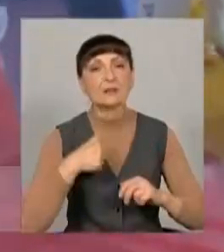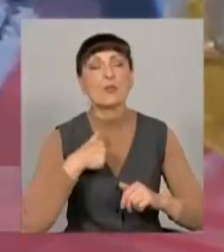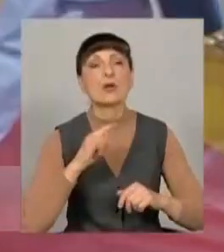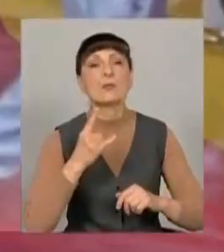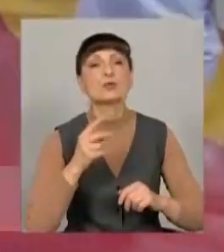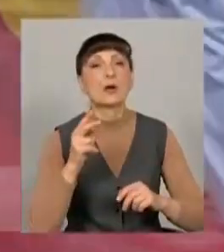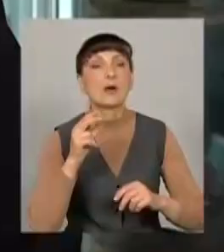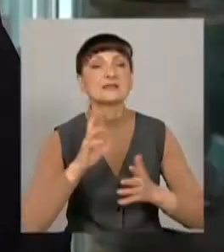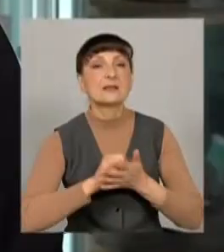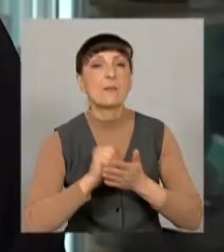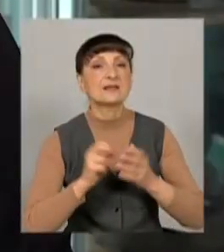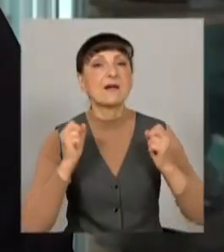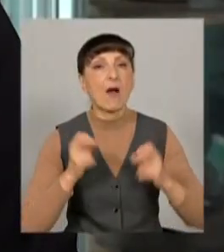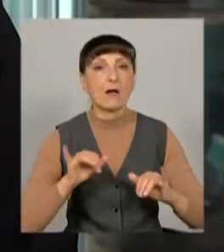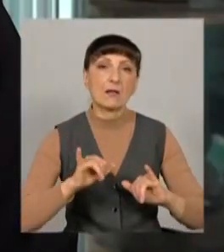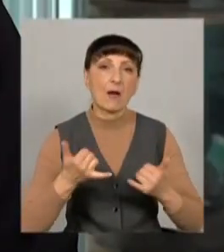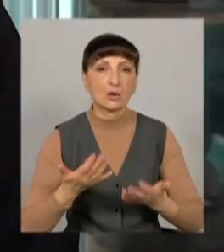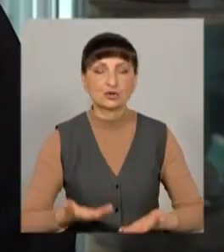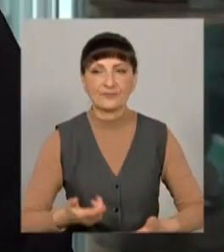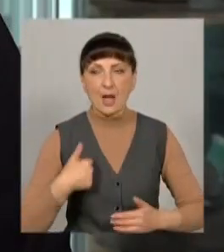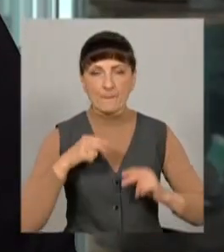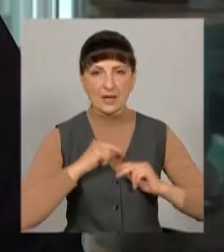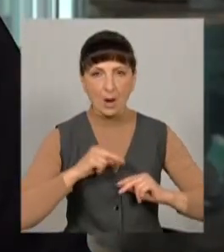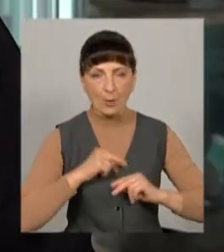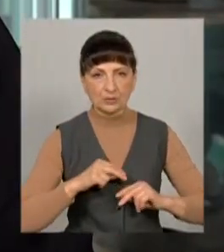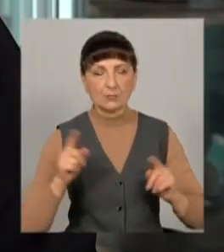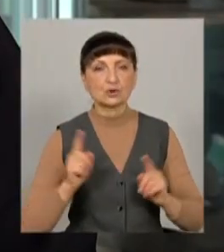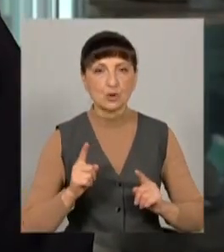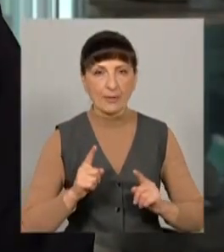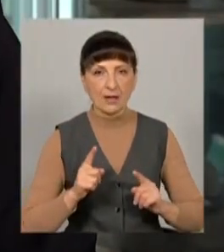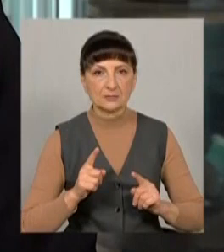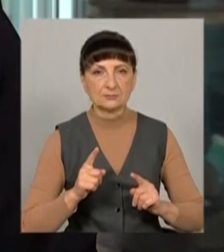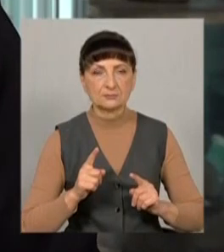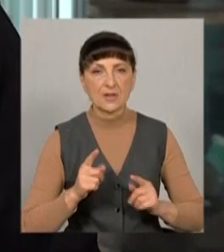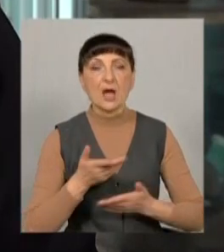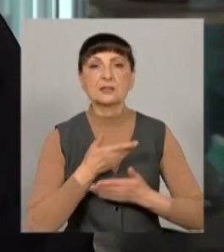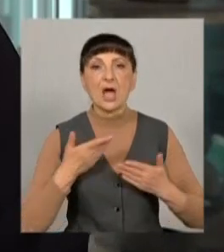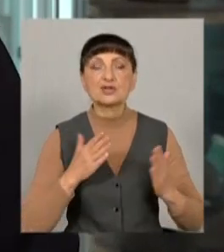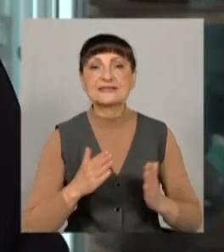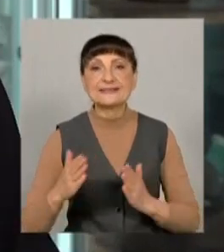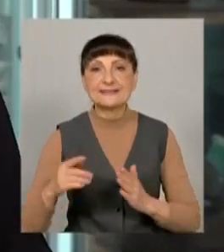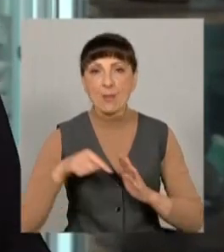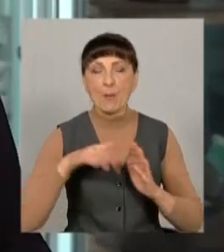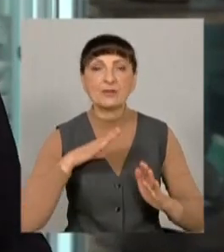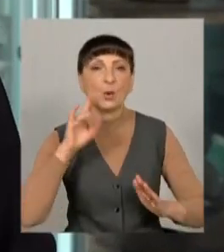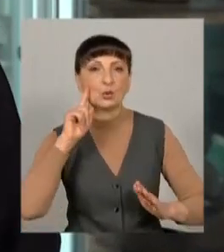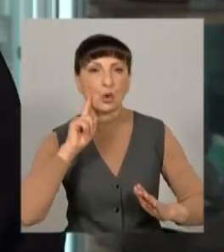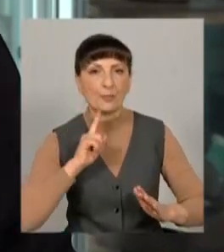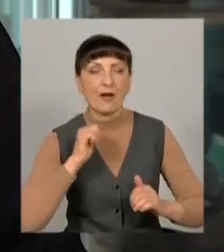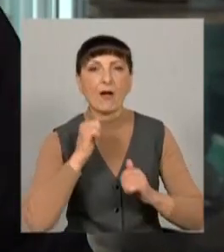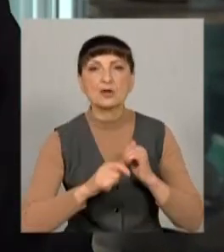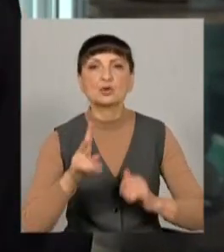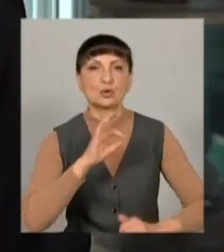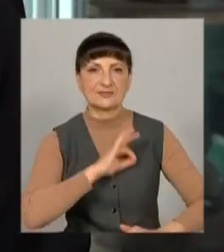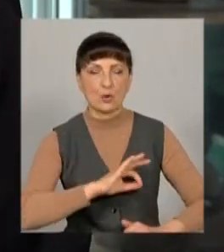детей. Мы работаем над тем, чтобы наша система была удобна каждому